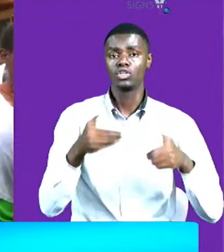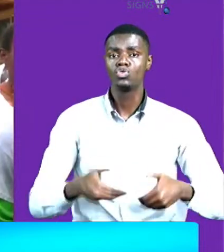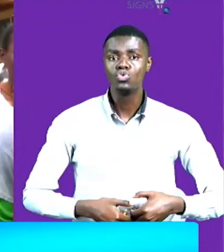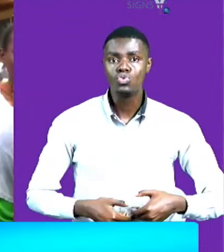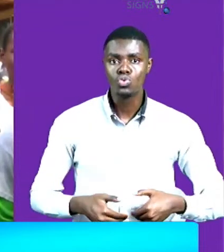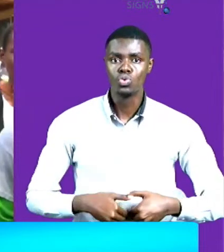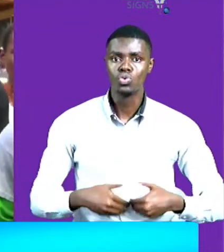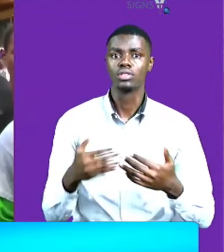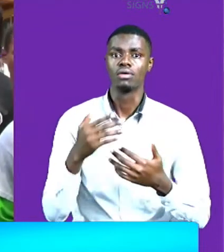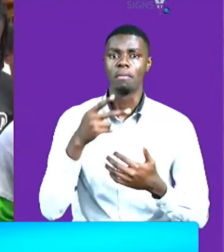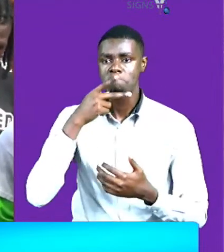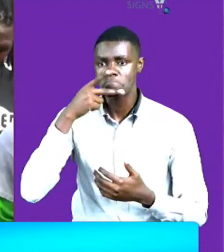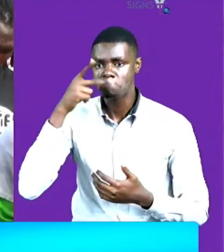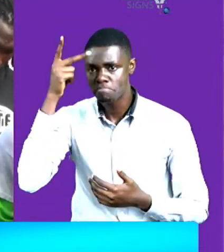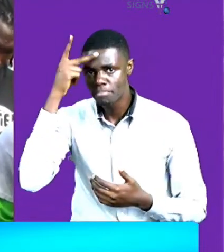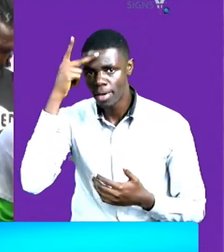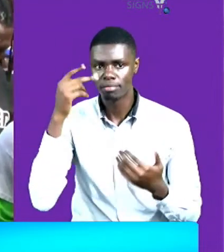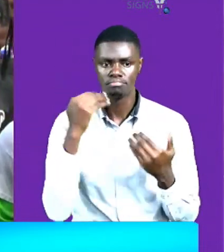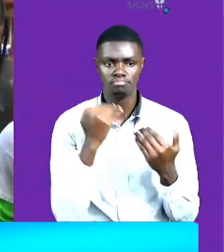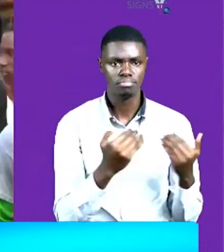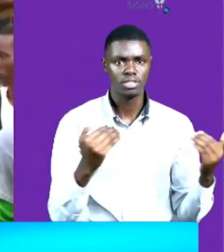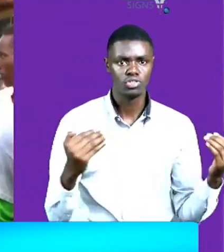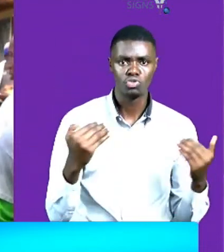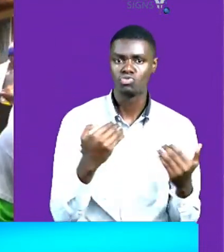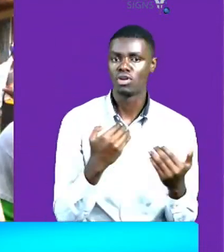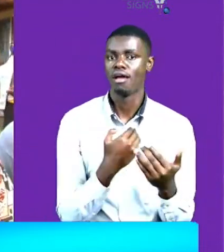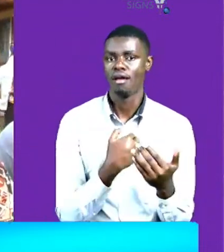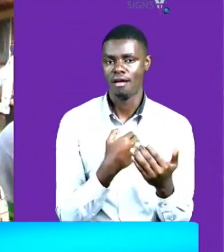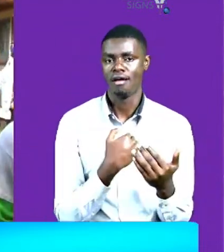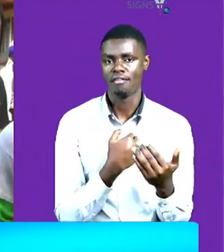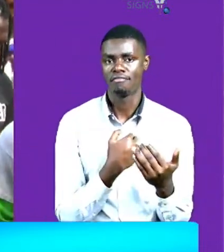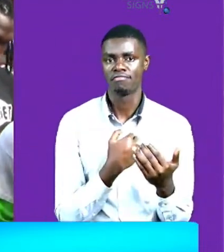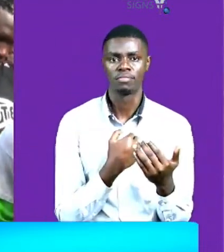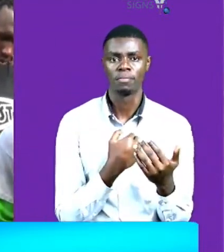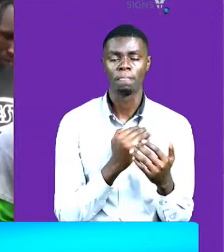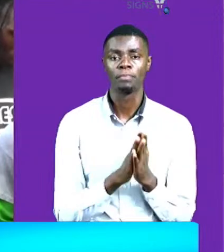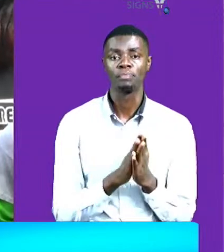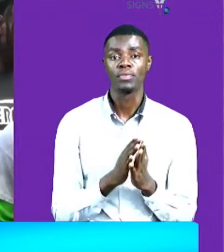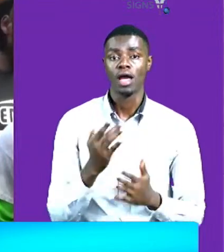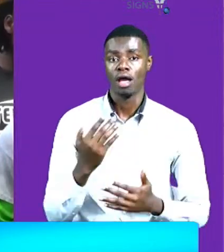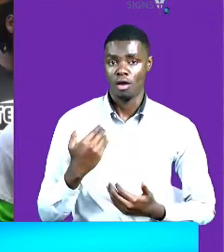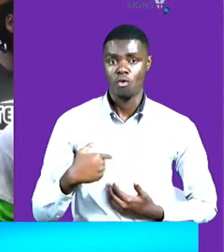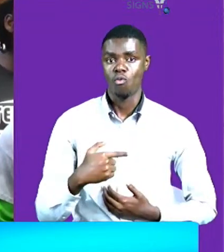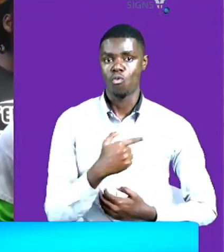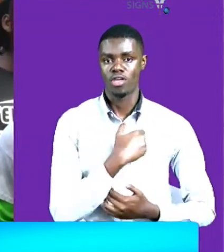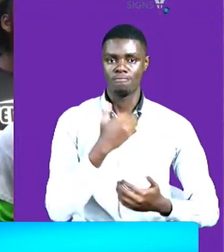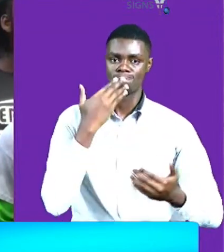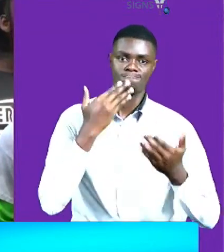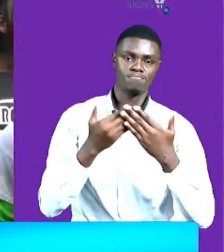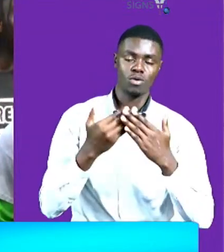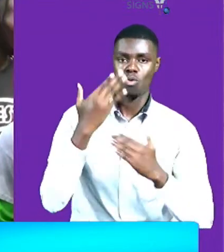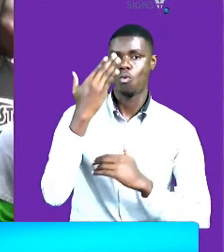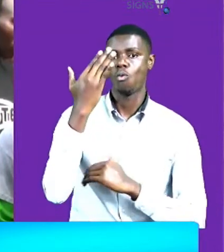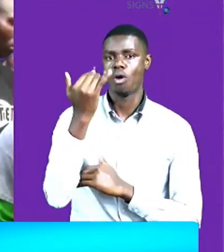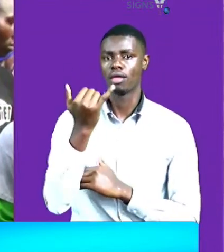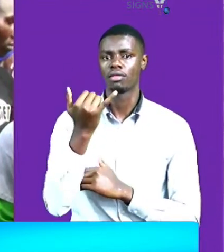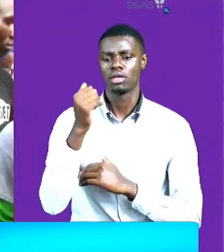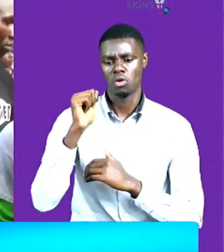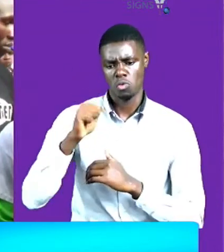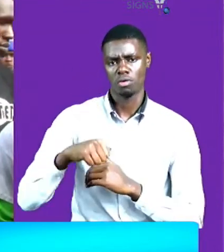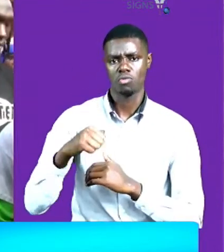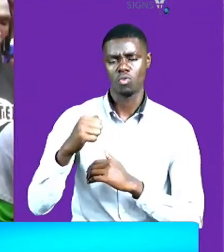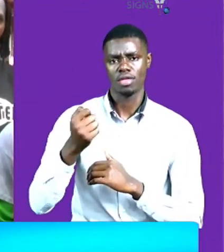wetu, wazazi wetu na watoto wandogo ambao wako naye. Kwa hivyo sisi tunashukuru kwa sababu ya tumeweza kuelewa